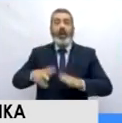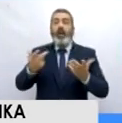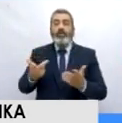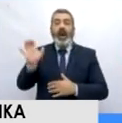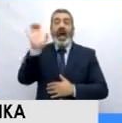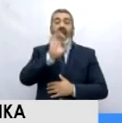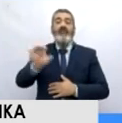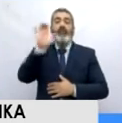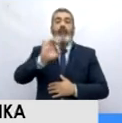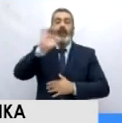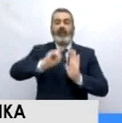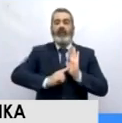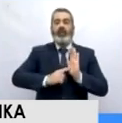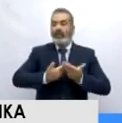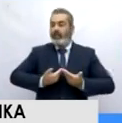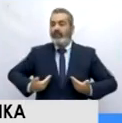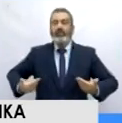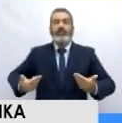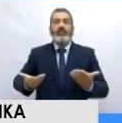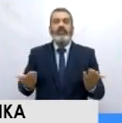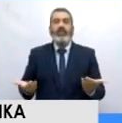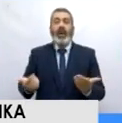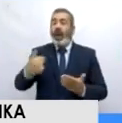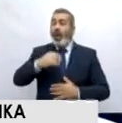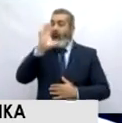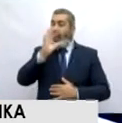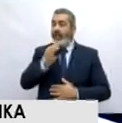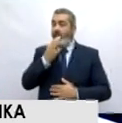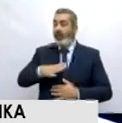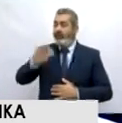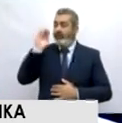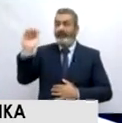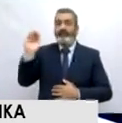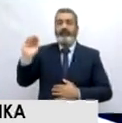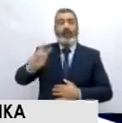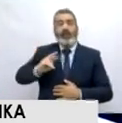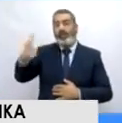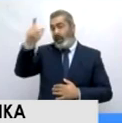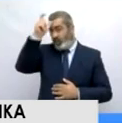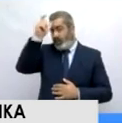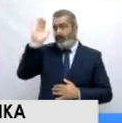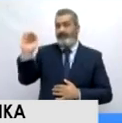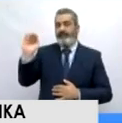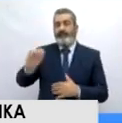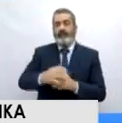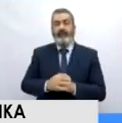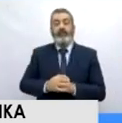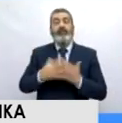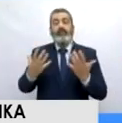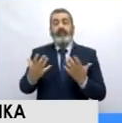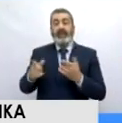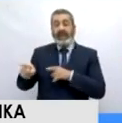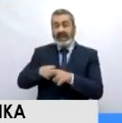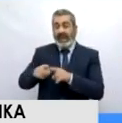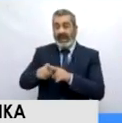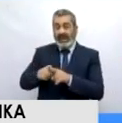Έλληνα πολίτη, απευθύνομαι με ειλικρίνεια στους γειτονές μας. Θέλω να τους πω ότι οι σχέσεις μας δεν